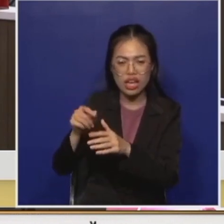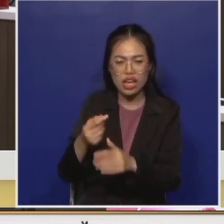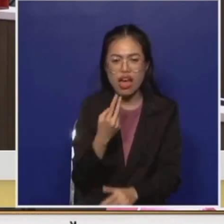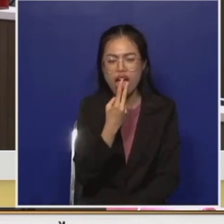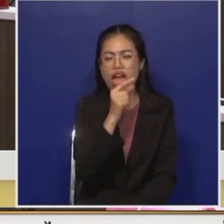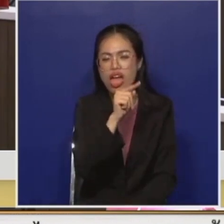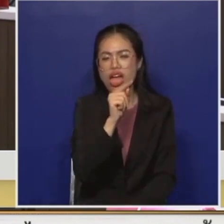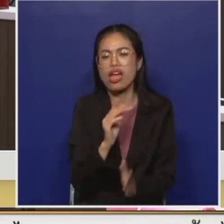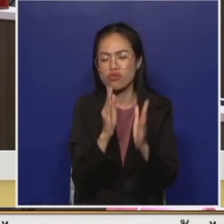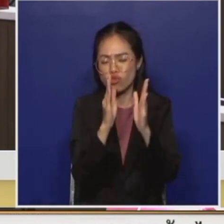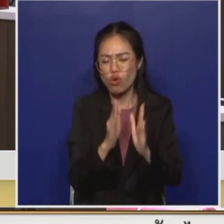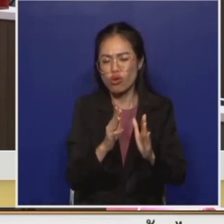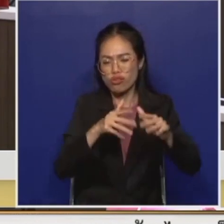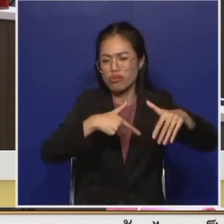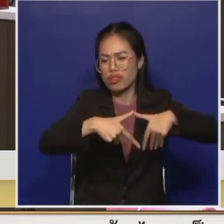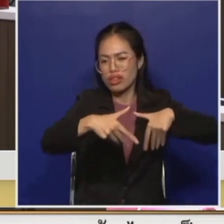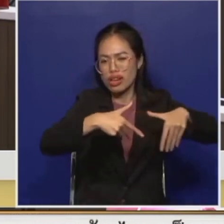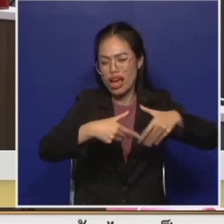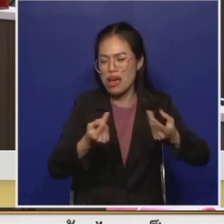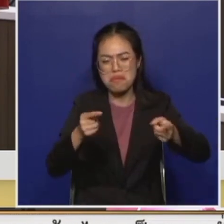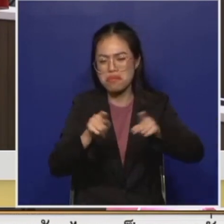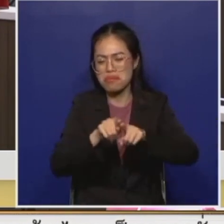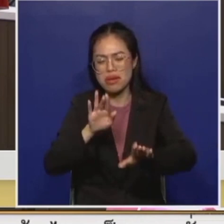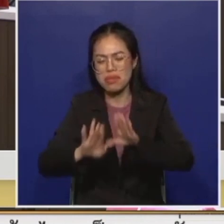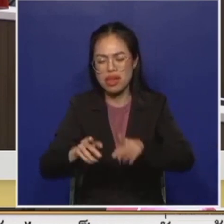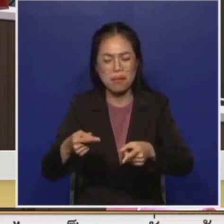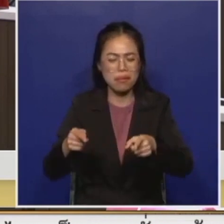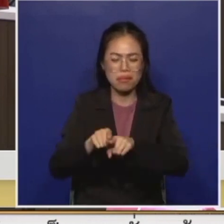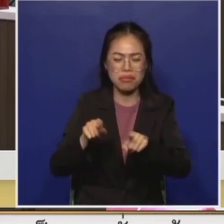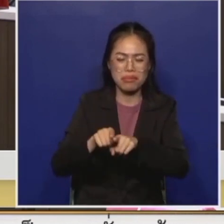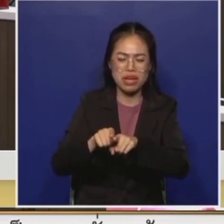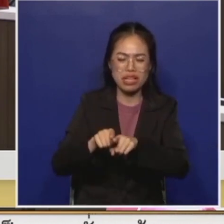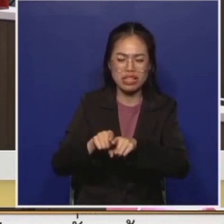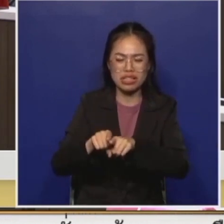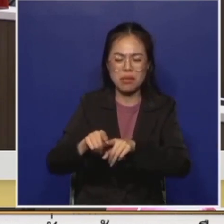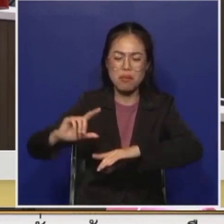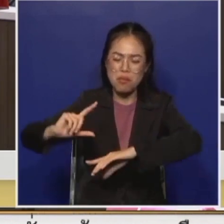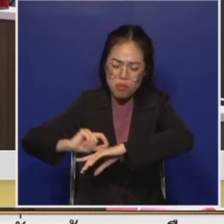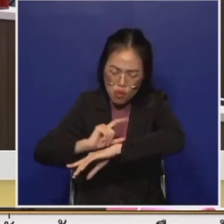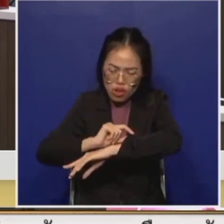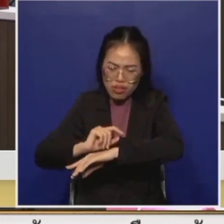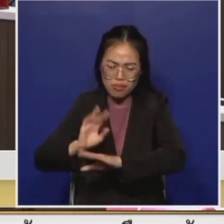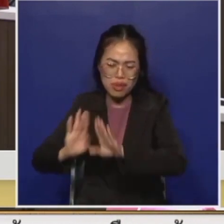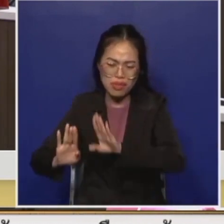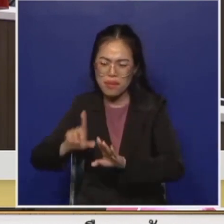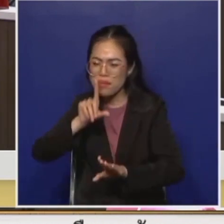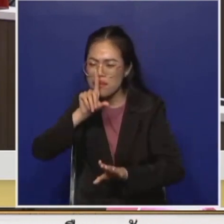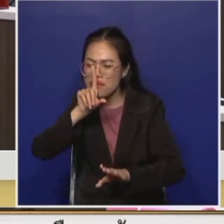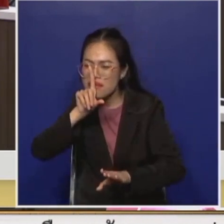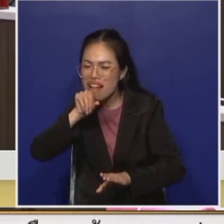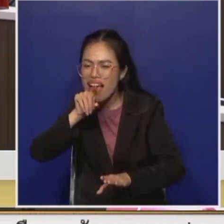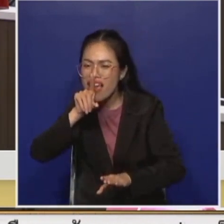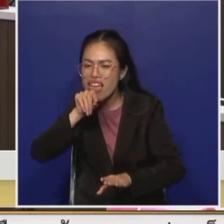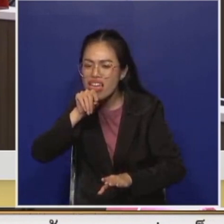คนในชาติเหมือนปลวกเหม็นมดหรอเหมือนไก่ผมเปบเปไ่เดนะ ททครัพบวเหภาพง่าย